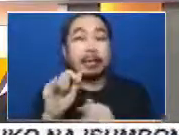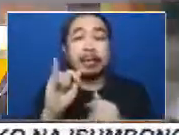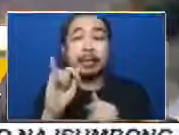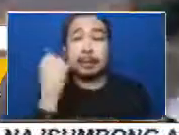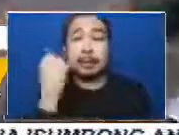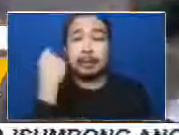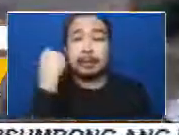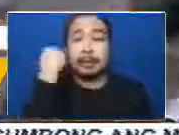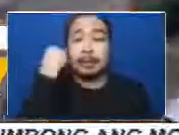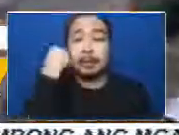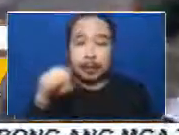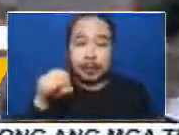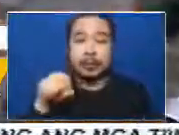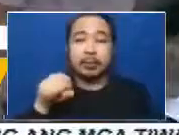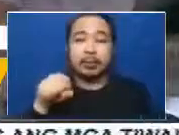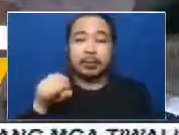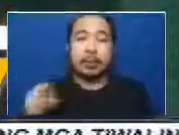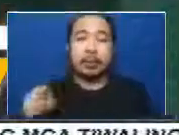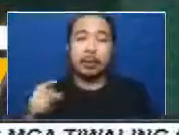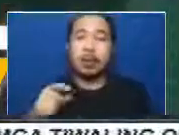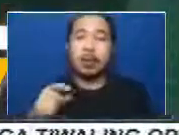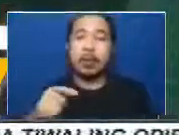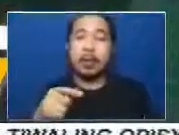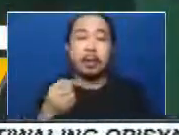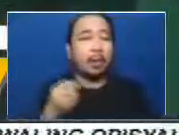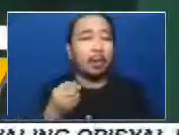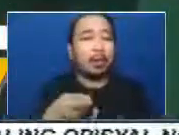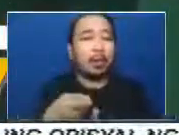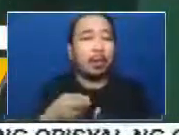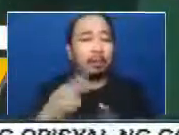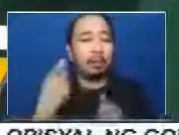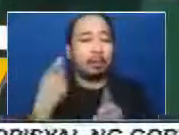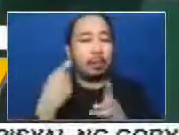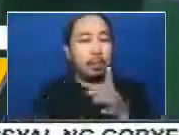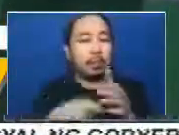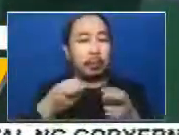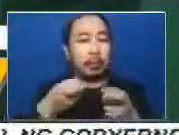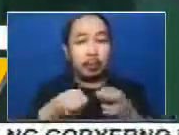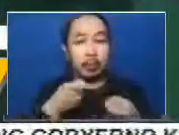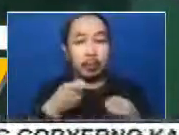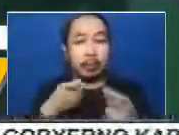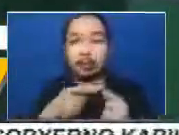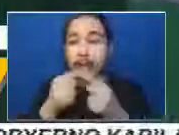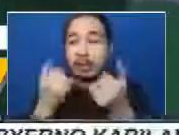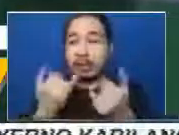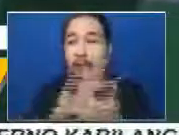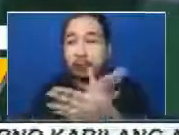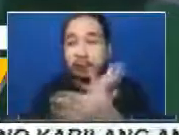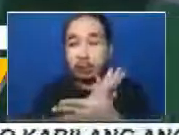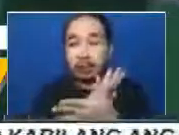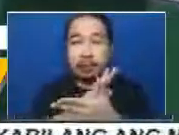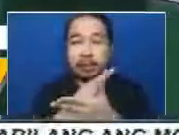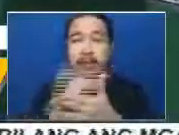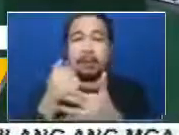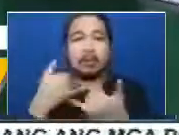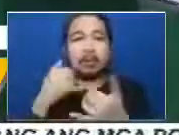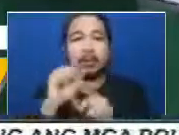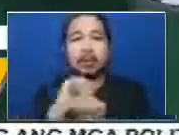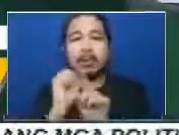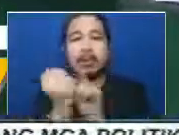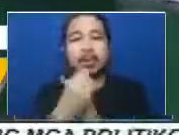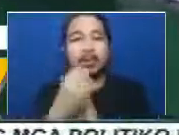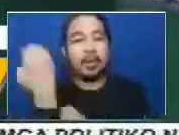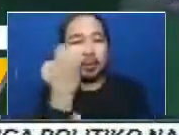nilabas na price freeze kahapon. Dahil nag-declare nga si Presidente noong November 18. So, ito po yung presyo na hindi